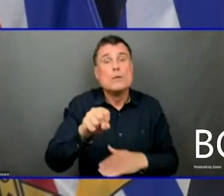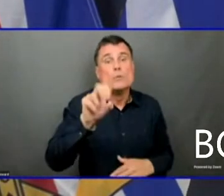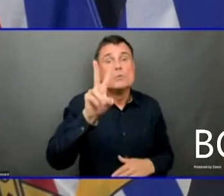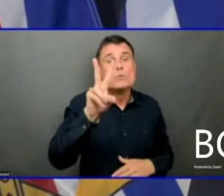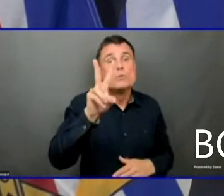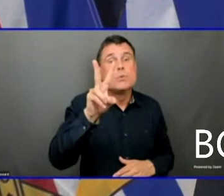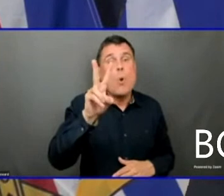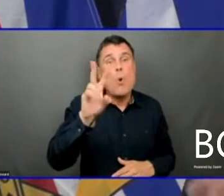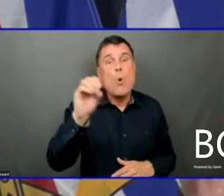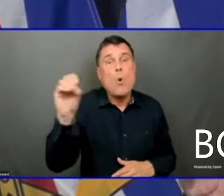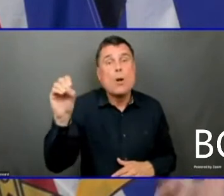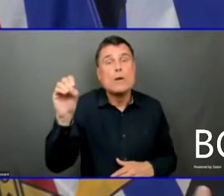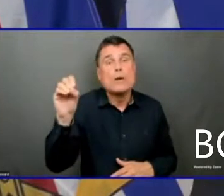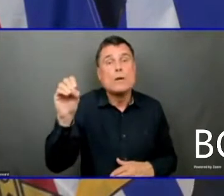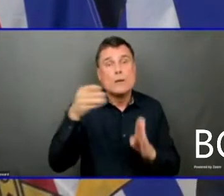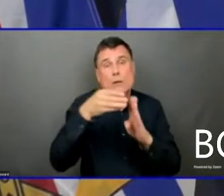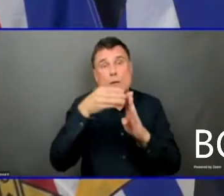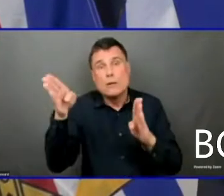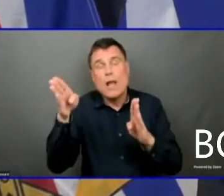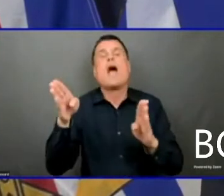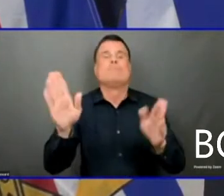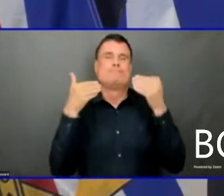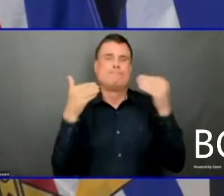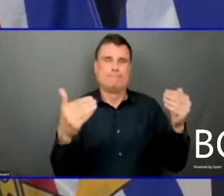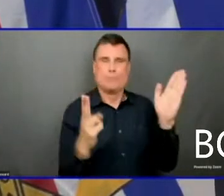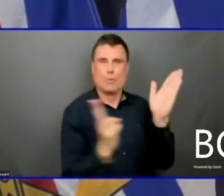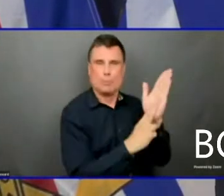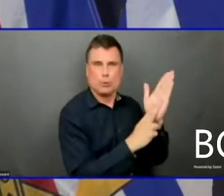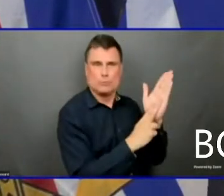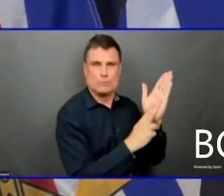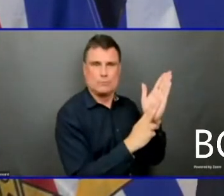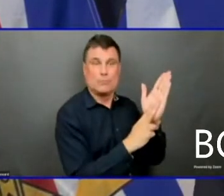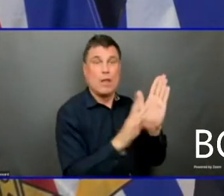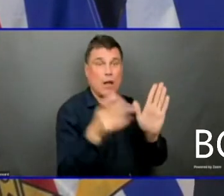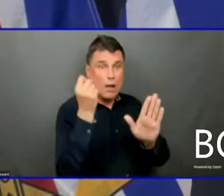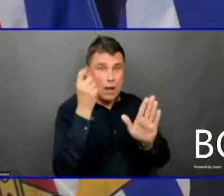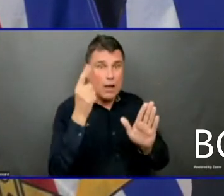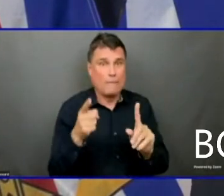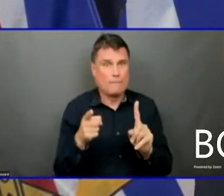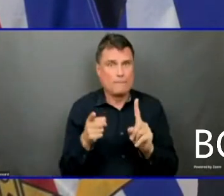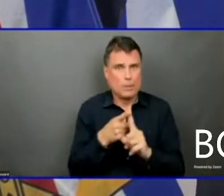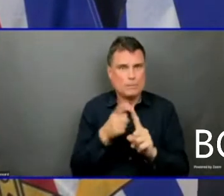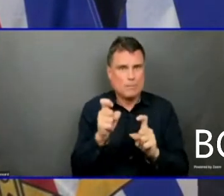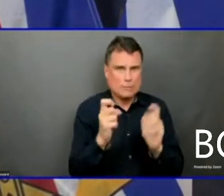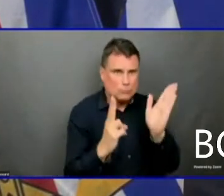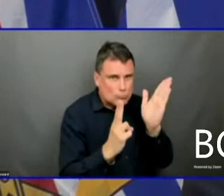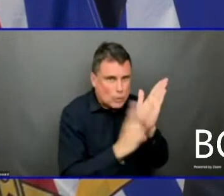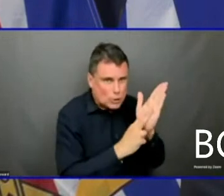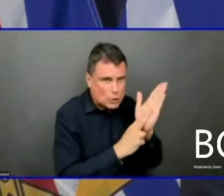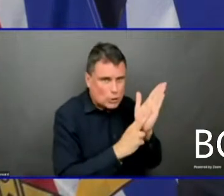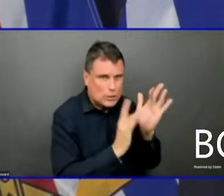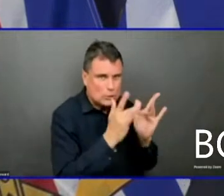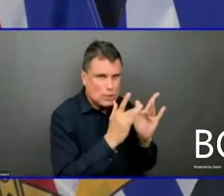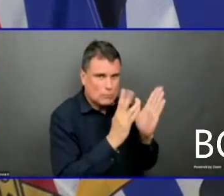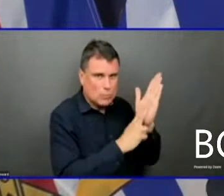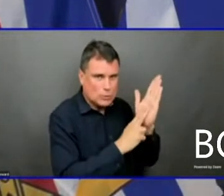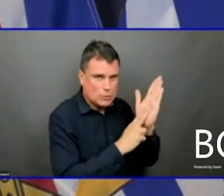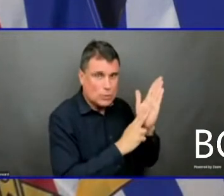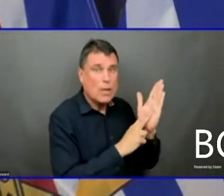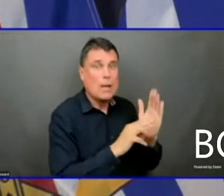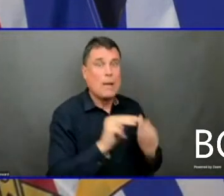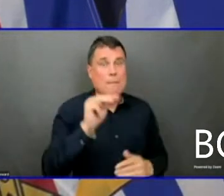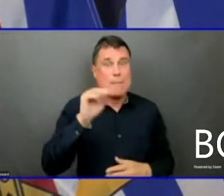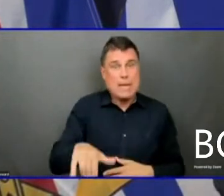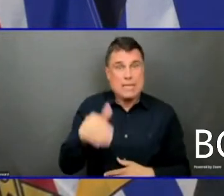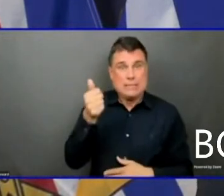1天减3岁了，就是这个意思那么热点地区，包括树林整个城市的，都可以去注册